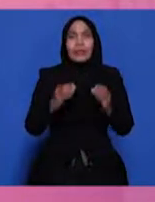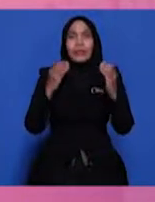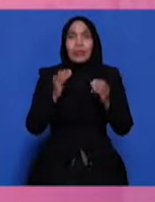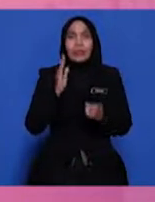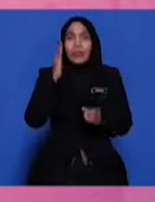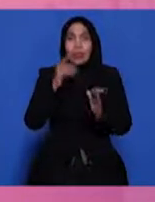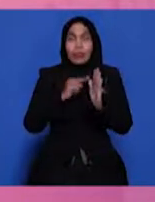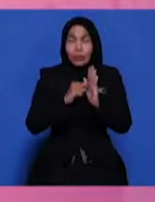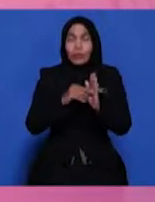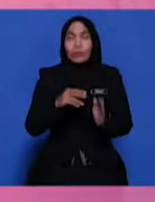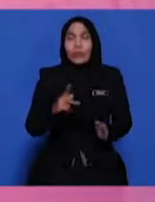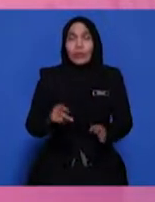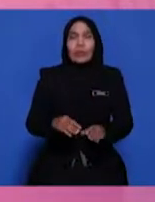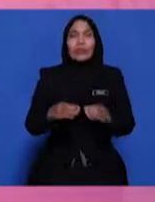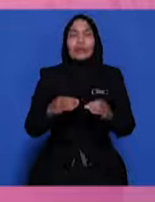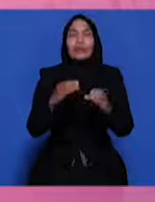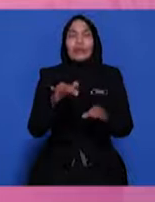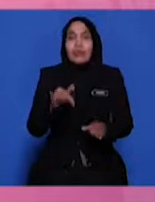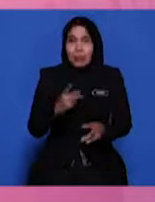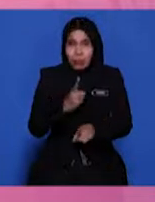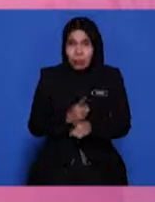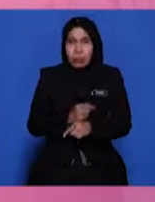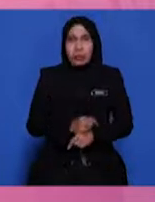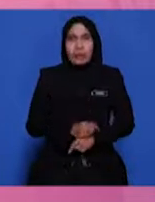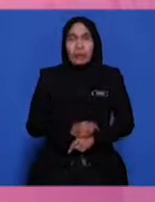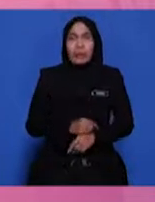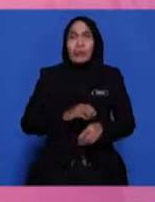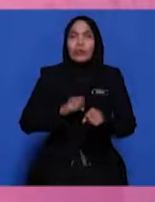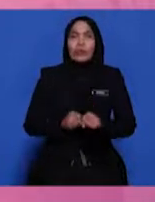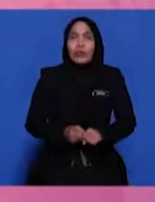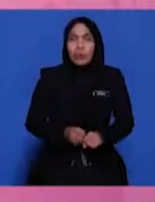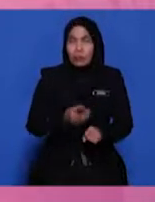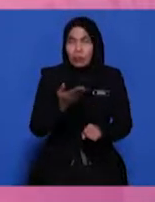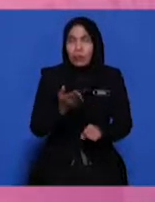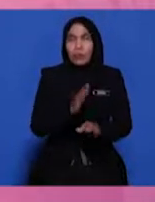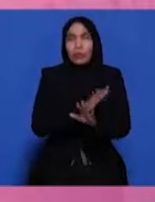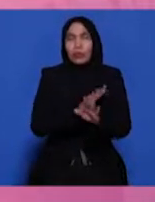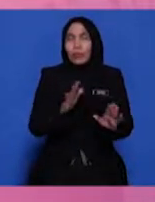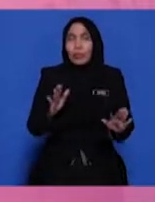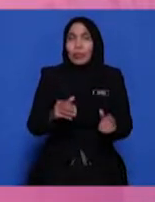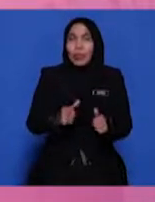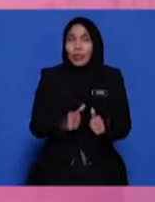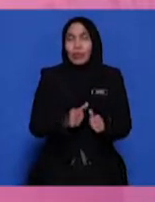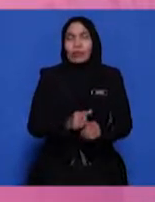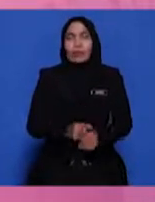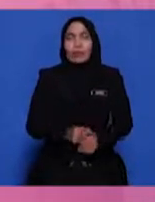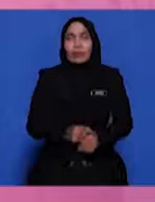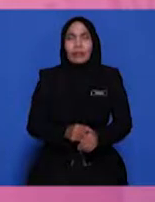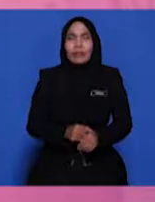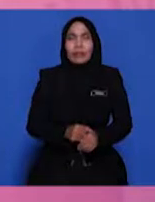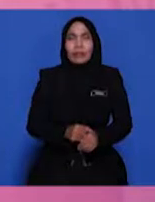dan pengurusan kewangan supaya kamu tidak terperangkap dalam situasi seperti gambar